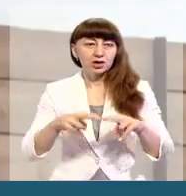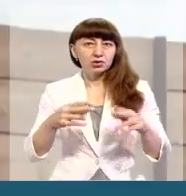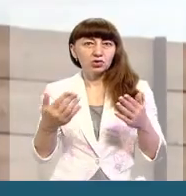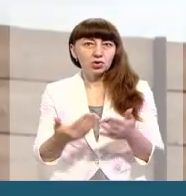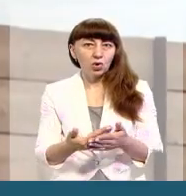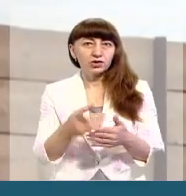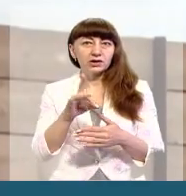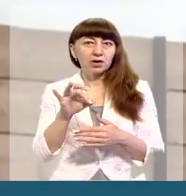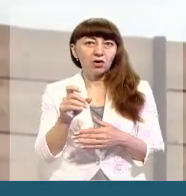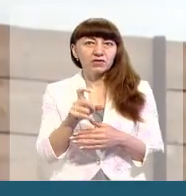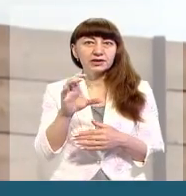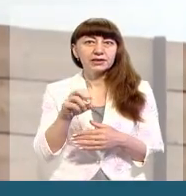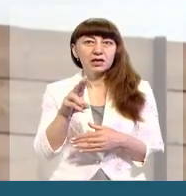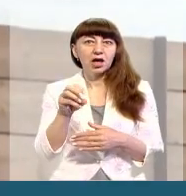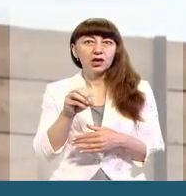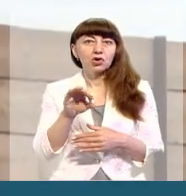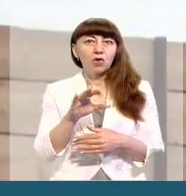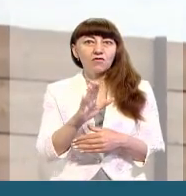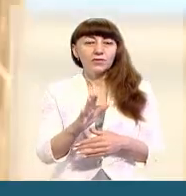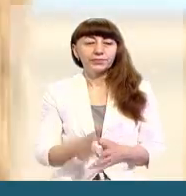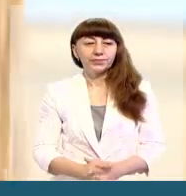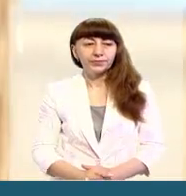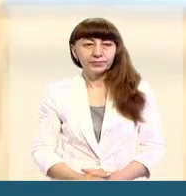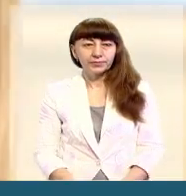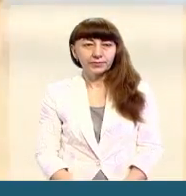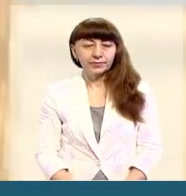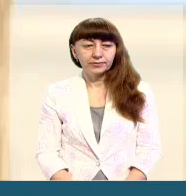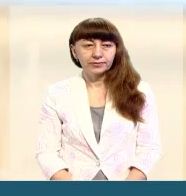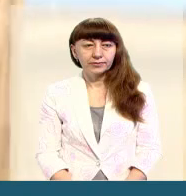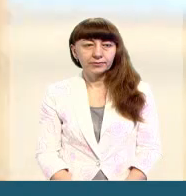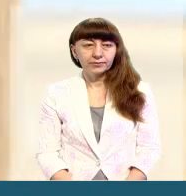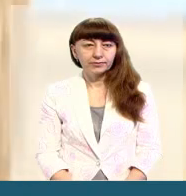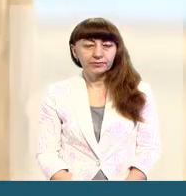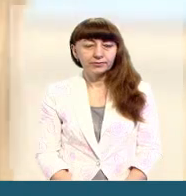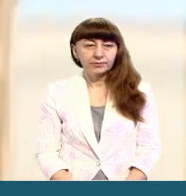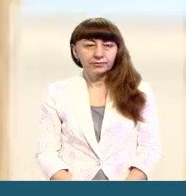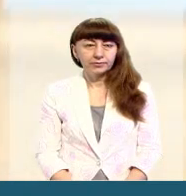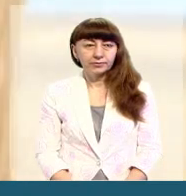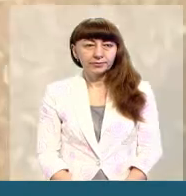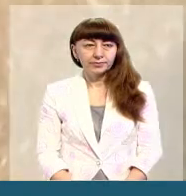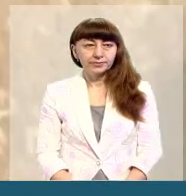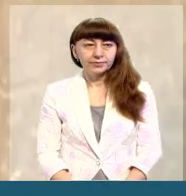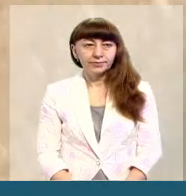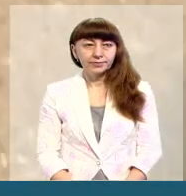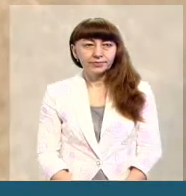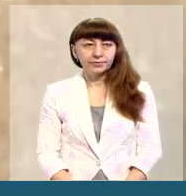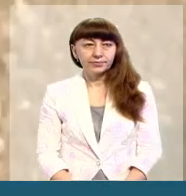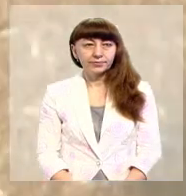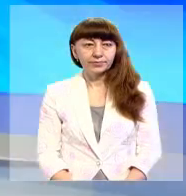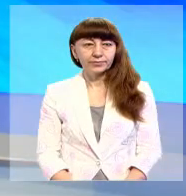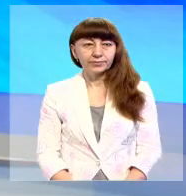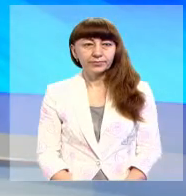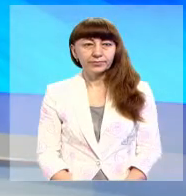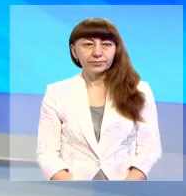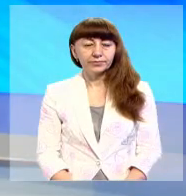2024-2026 жылдары сыйымдылығы 30,2 мың тоннаны құрайтын 5 астық қоймасын іске қосу жоспарланып отыр.